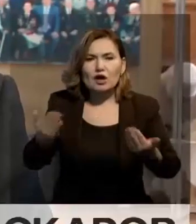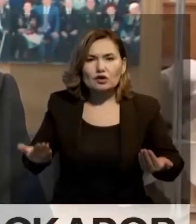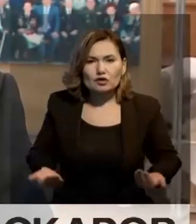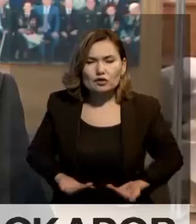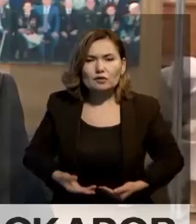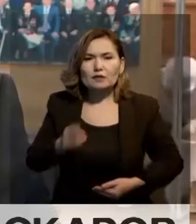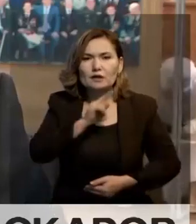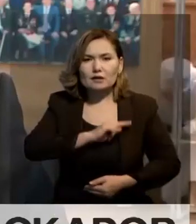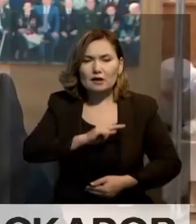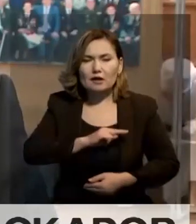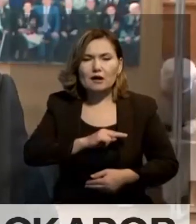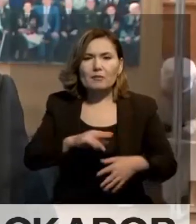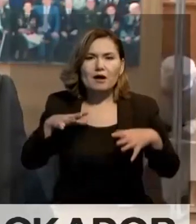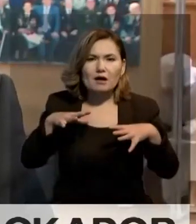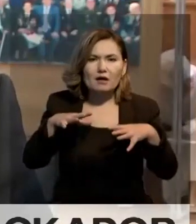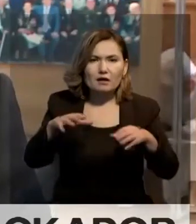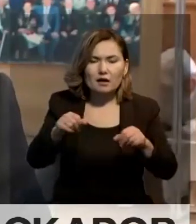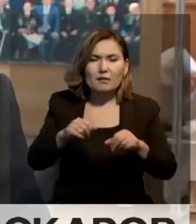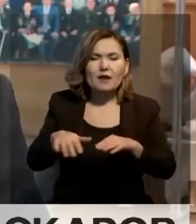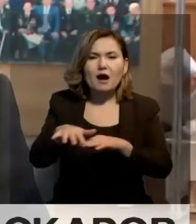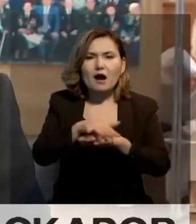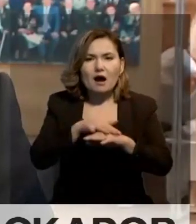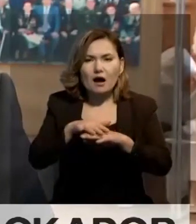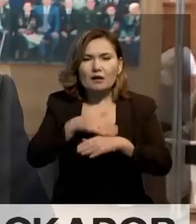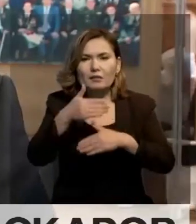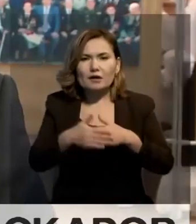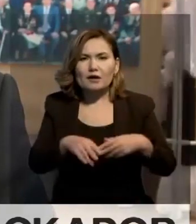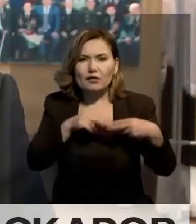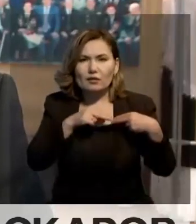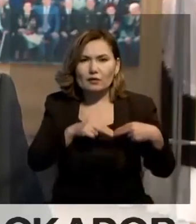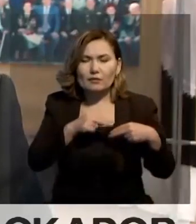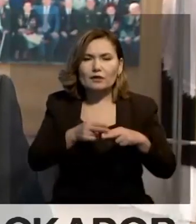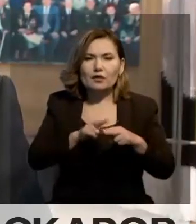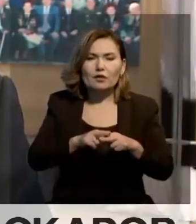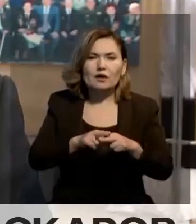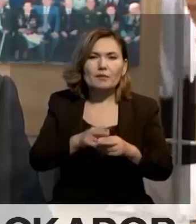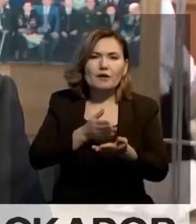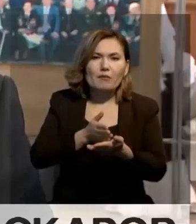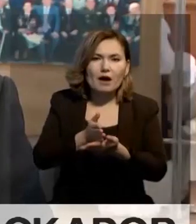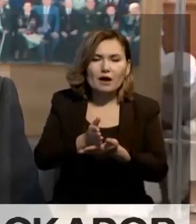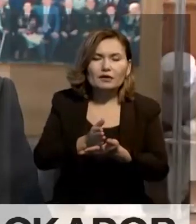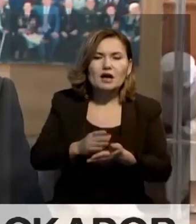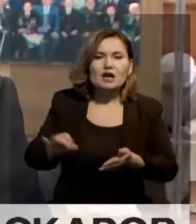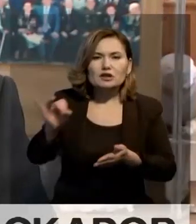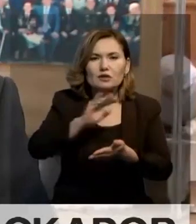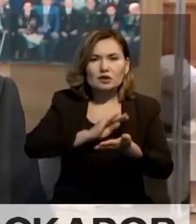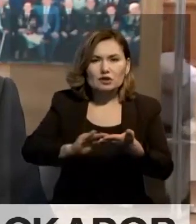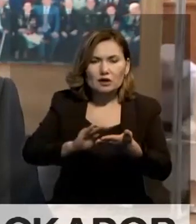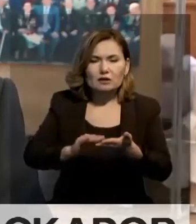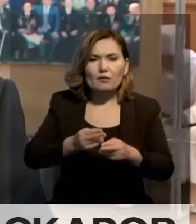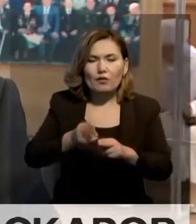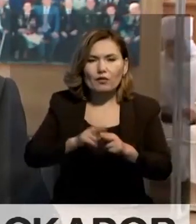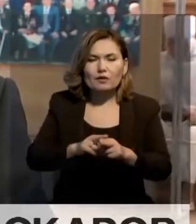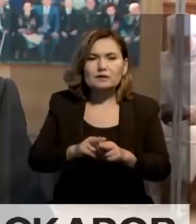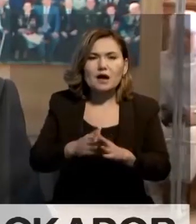стильдерін, халыққа қалай қызмет етті, қалай болды дегені бір бағыт жасап, келешекте. Бұның өзім